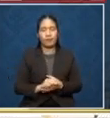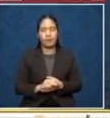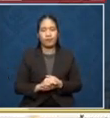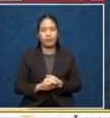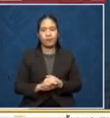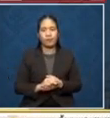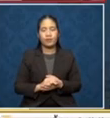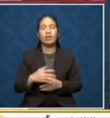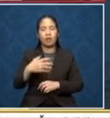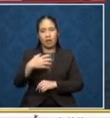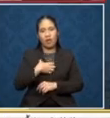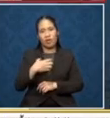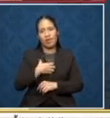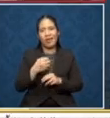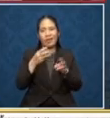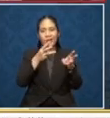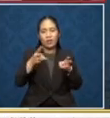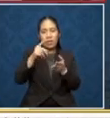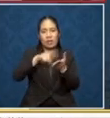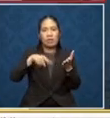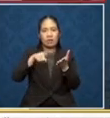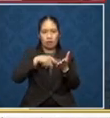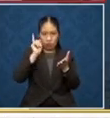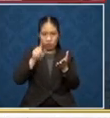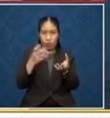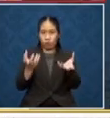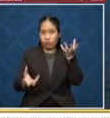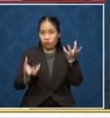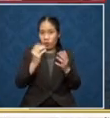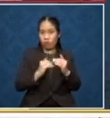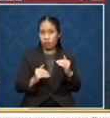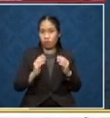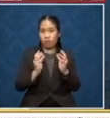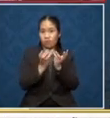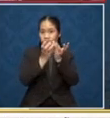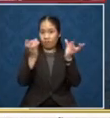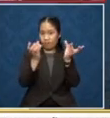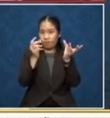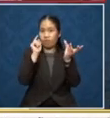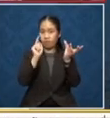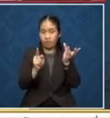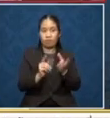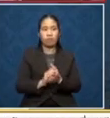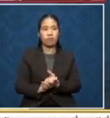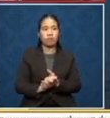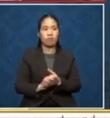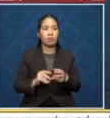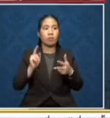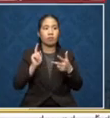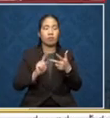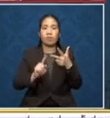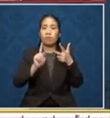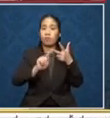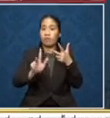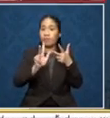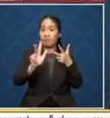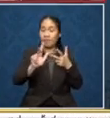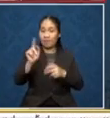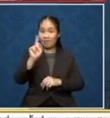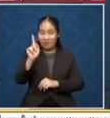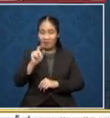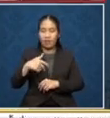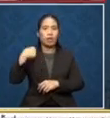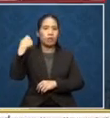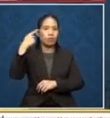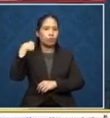ให้การเลือกตั้งเป็นไปอย่างบริสุทธิ์ยุติธรรมเรื่องสุดท้ายนางนางพันเพ็ญเด่นเทศน์ร้องเรียนมาว่าสามีของตน